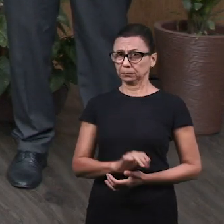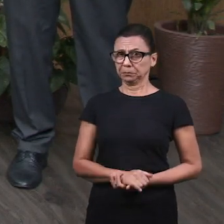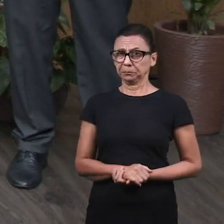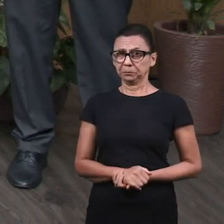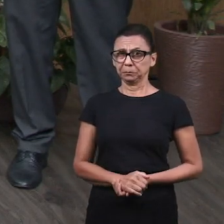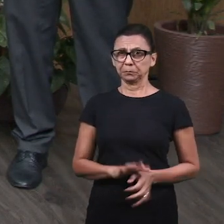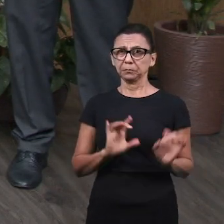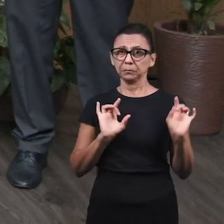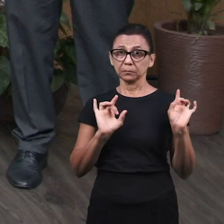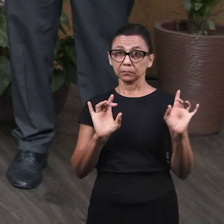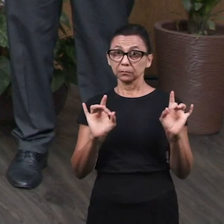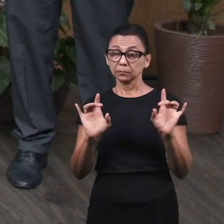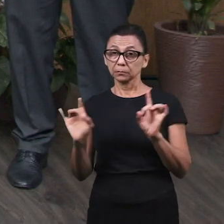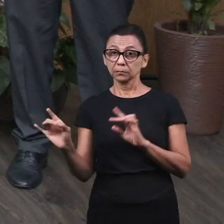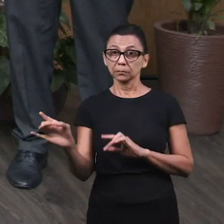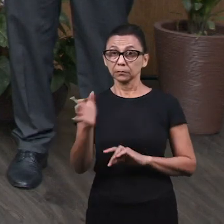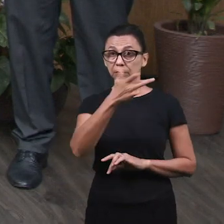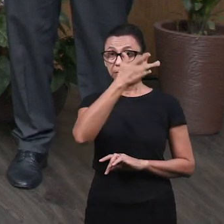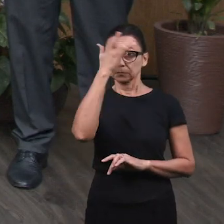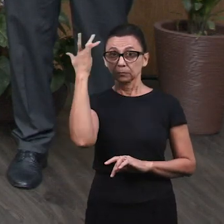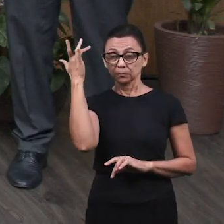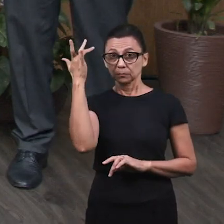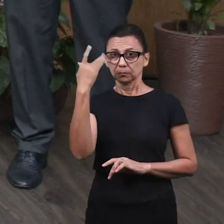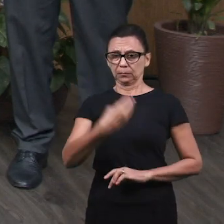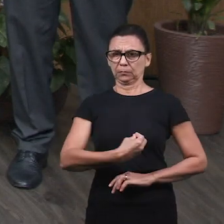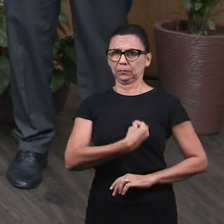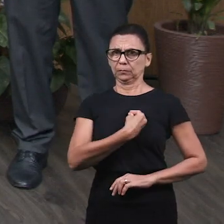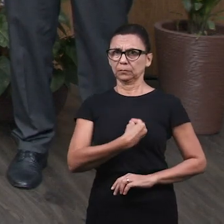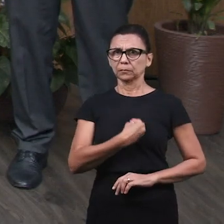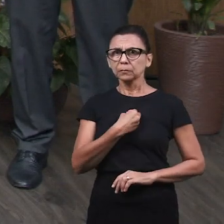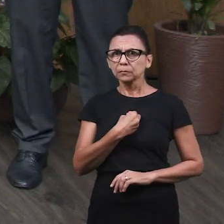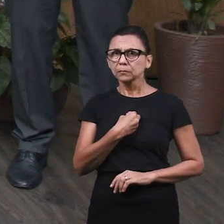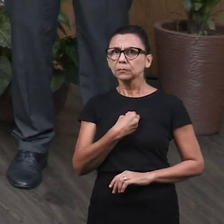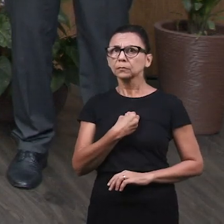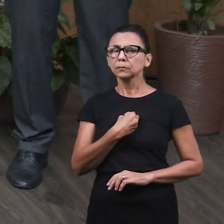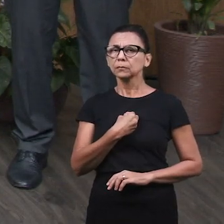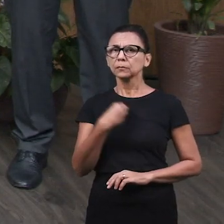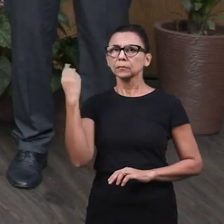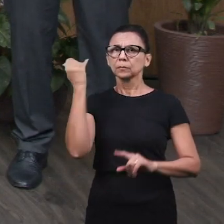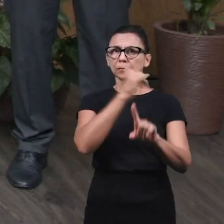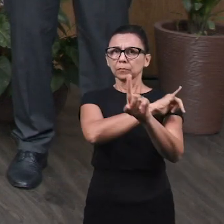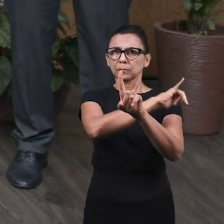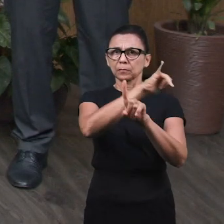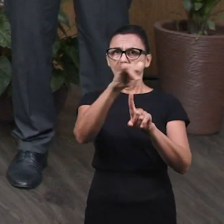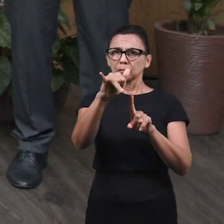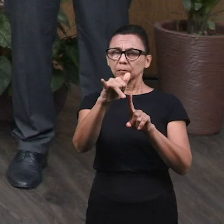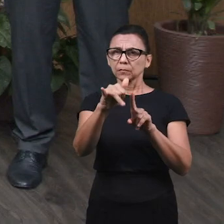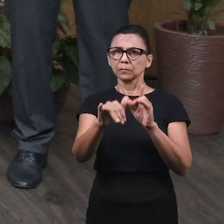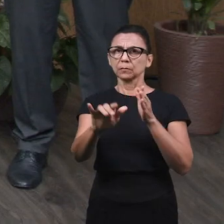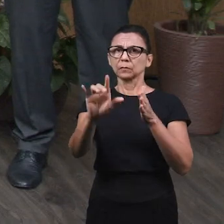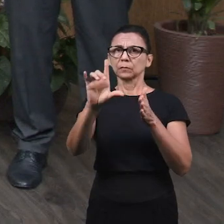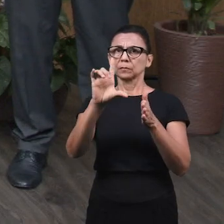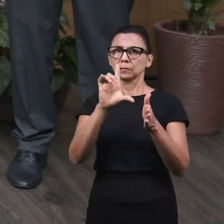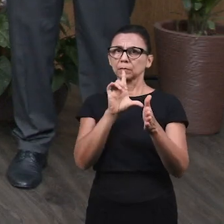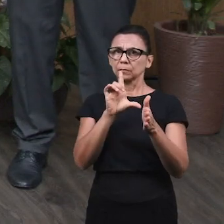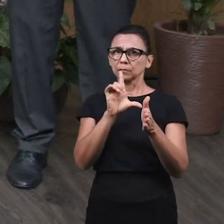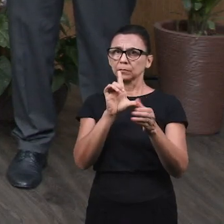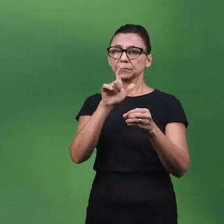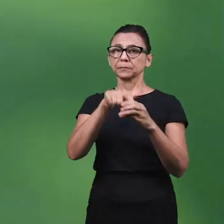parce que nous vivons un moment prophétique qui précède le retour du Seigneur Jésus